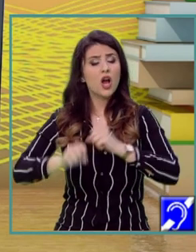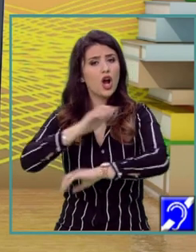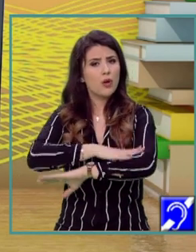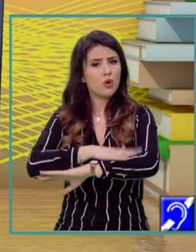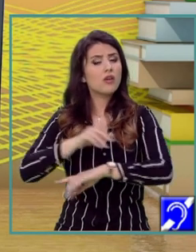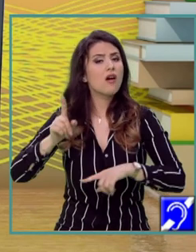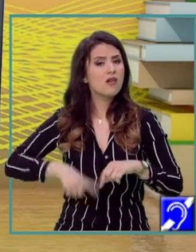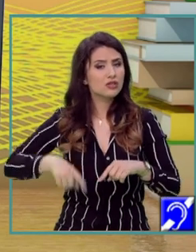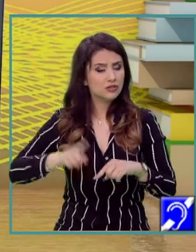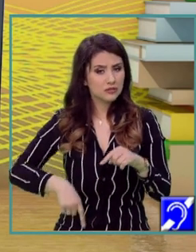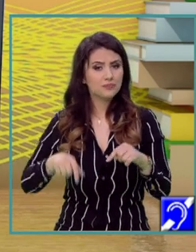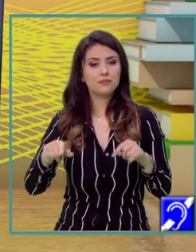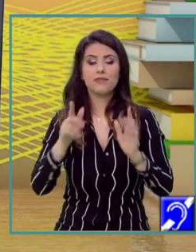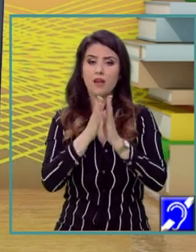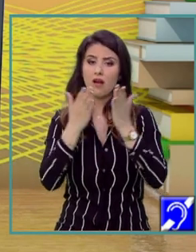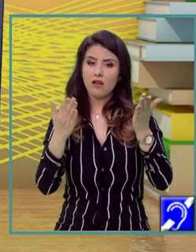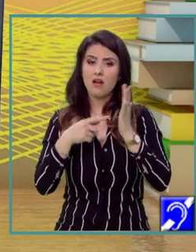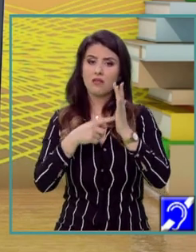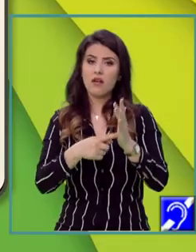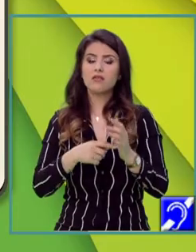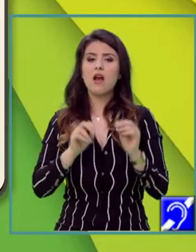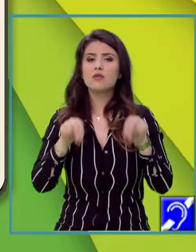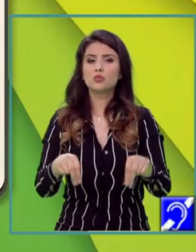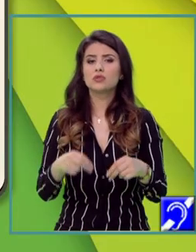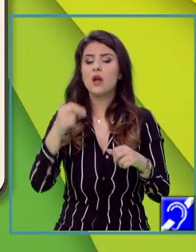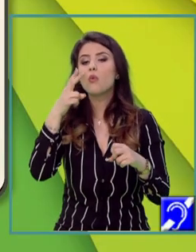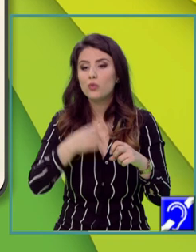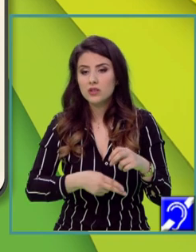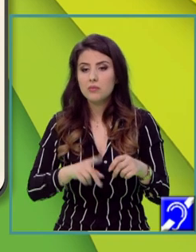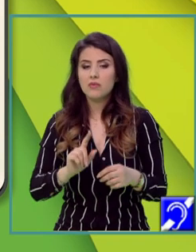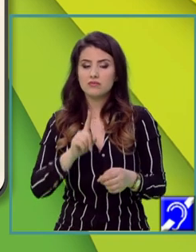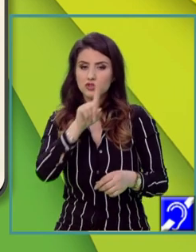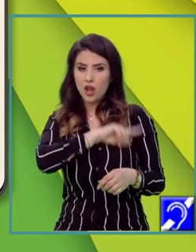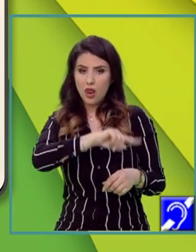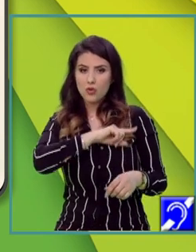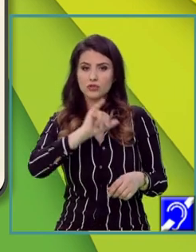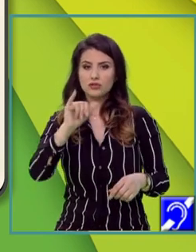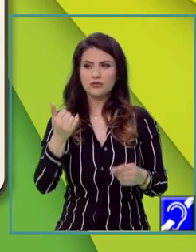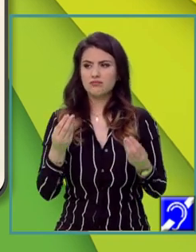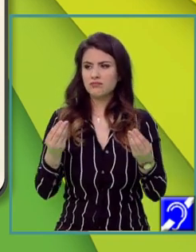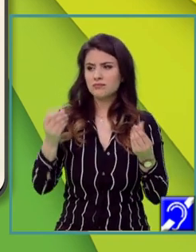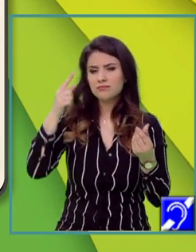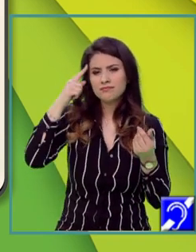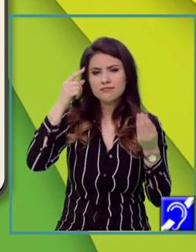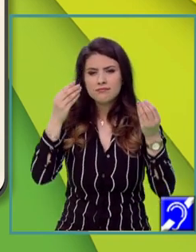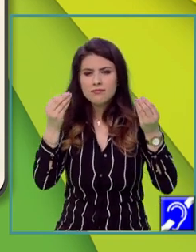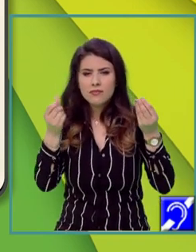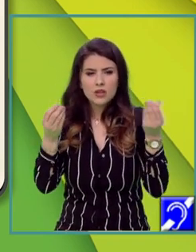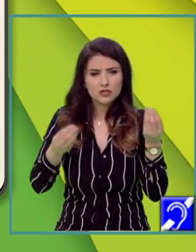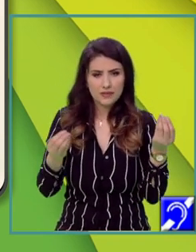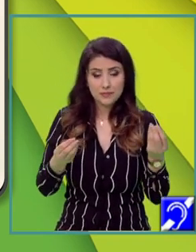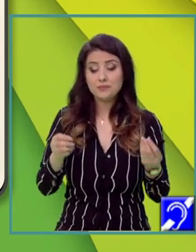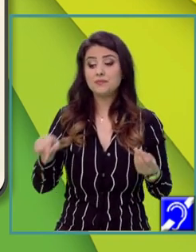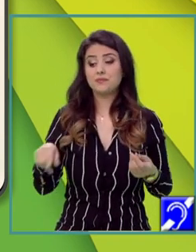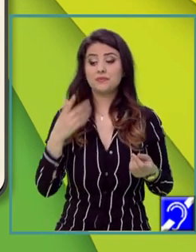devine monografia gelozie și a îndoielii Ștefan se dovedește a fi un inadaptat social iar Ela